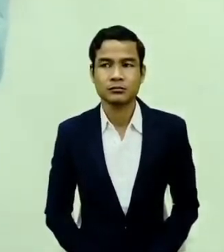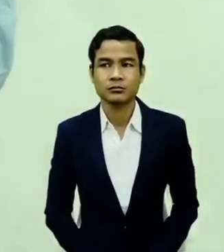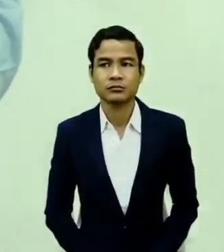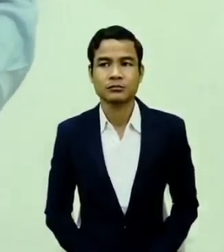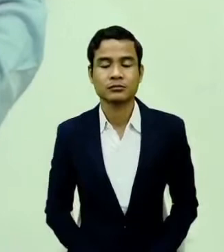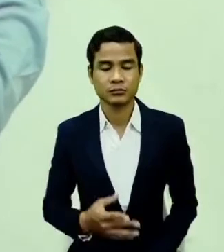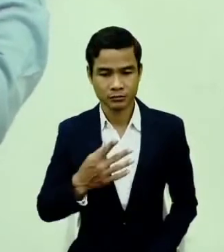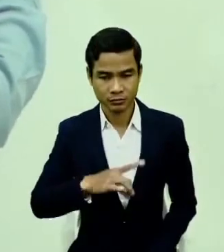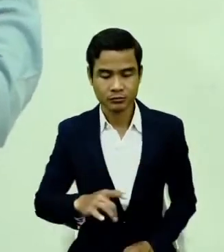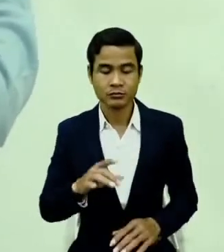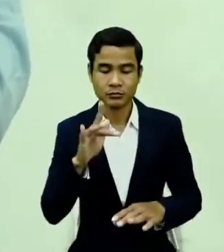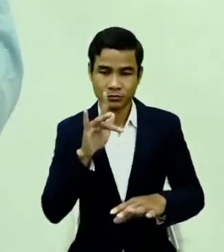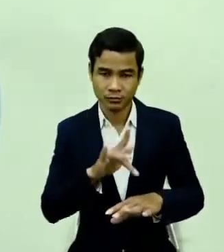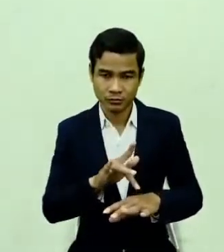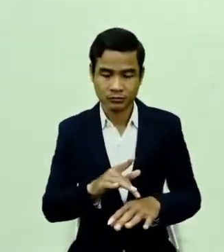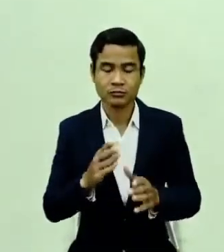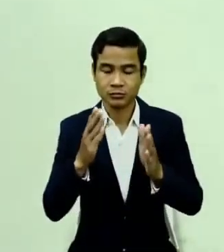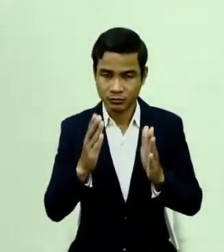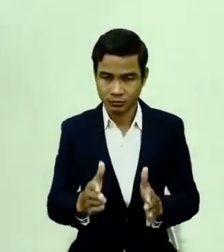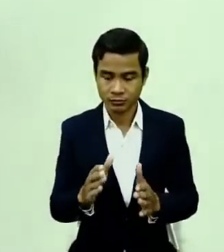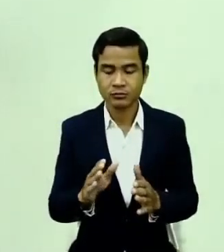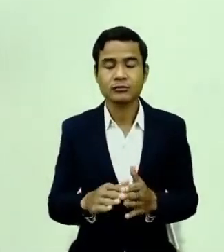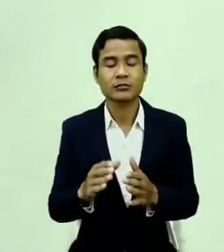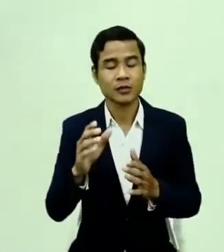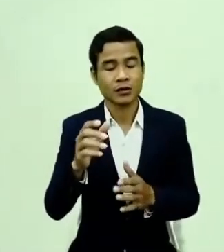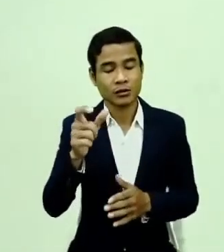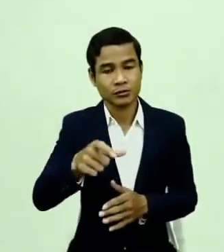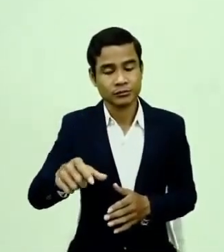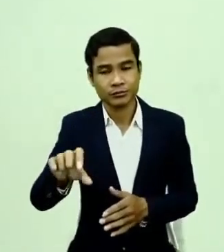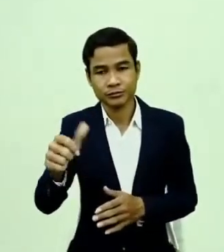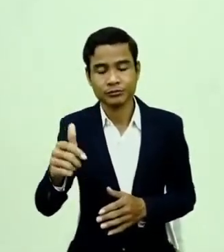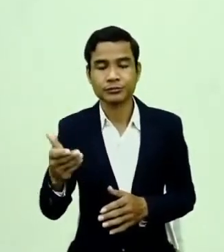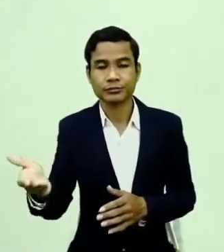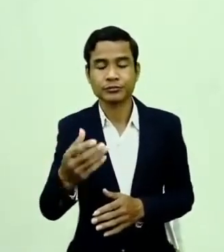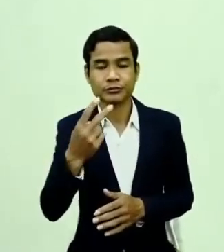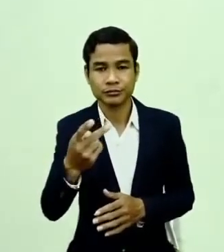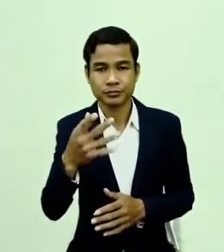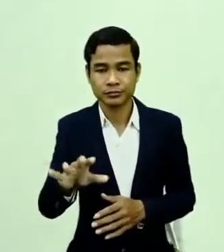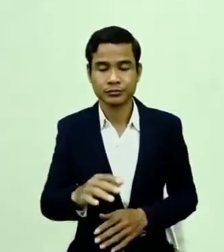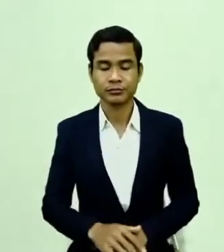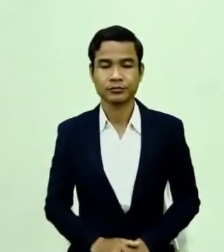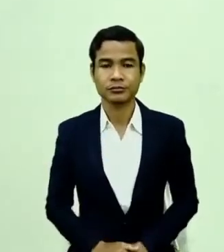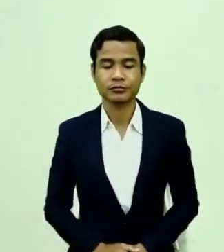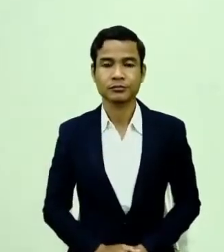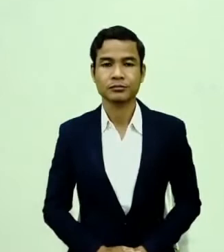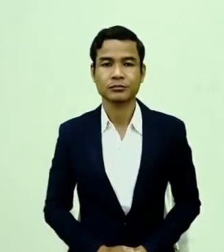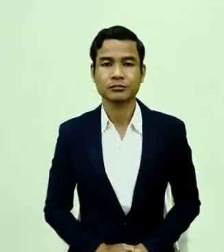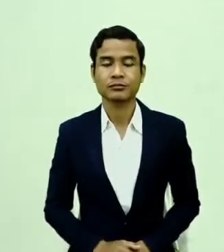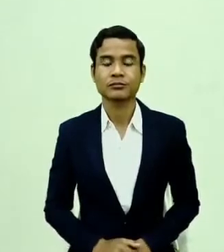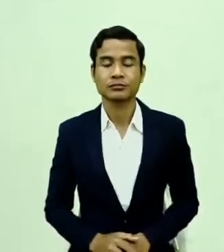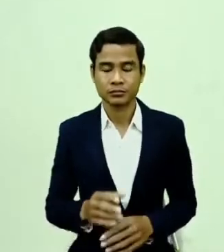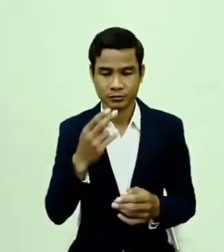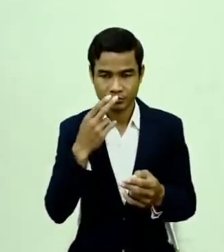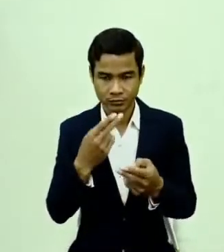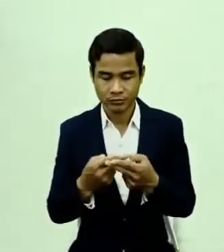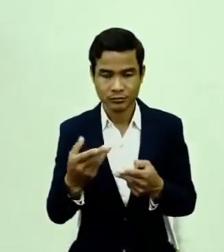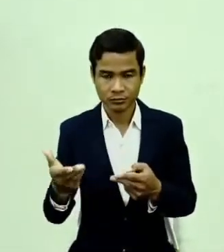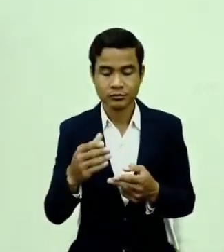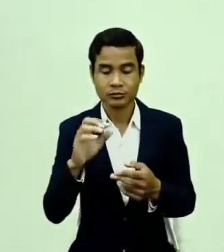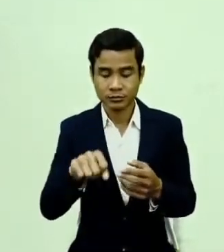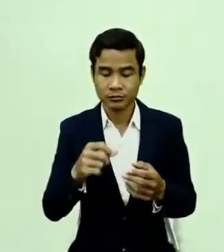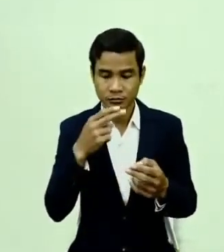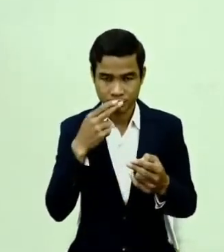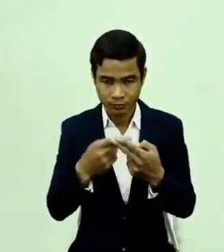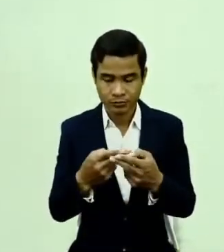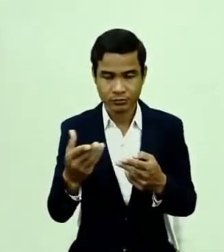chà đời xa vì bà bố sức nẹ đó tẩy con khơi hỏi nơi chùm lại để con tặng ổn để bàn trả